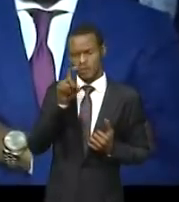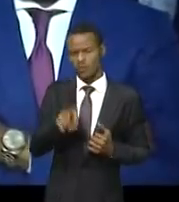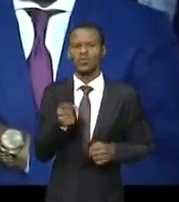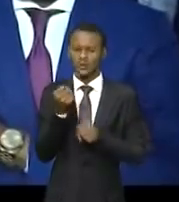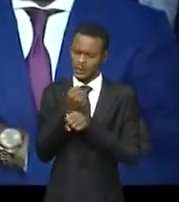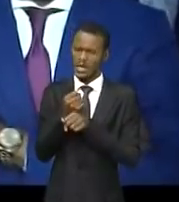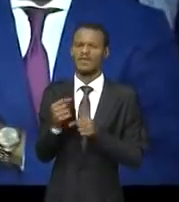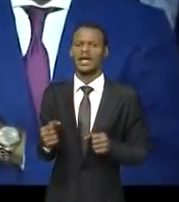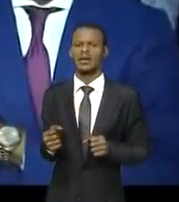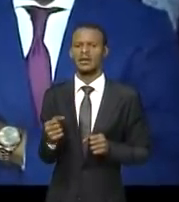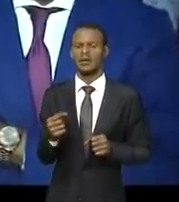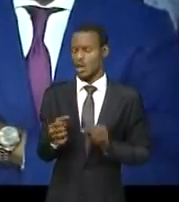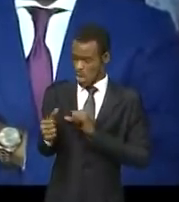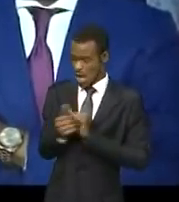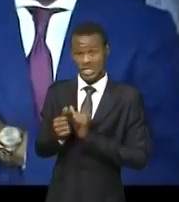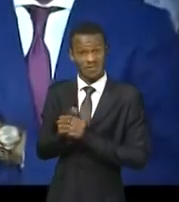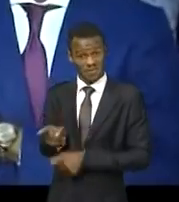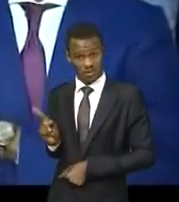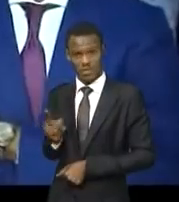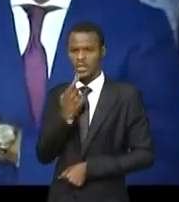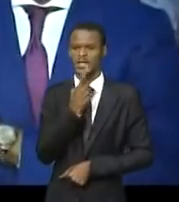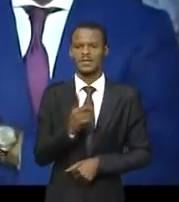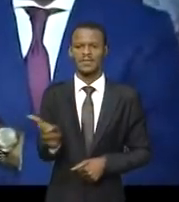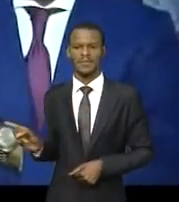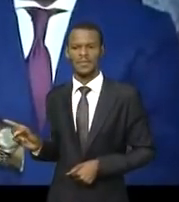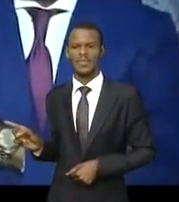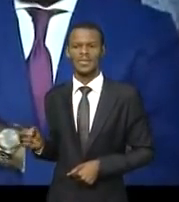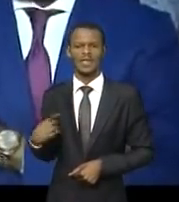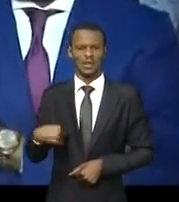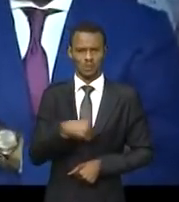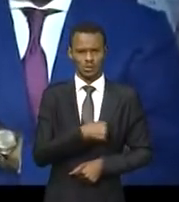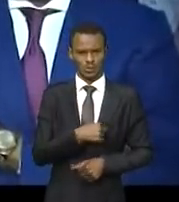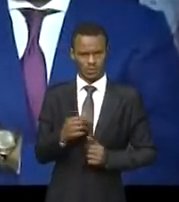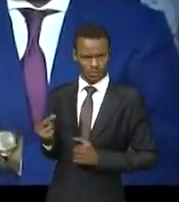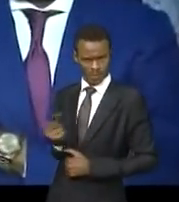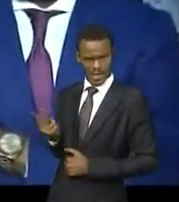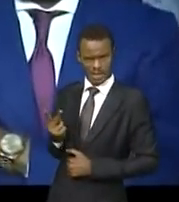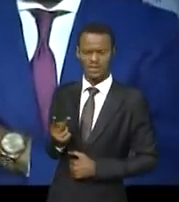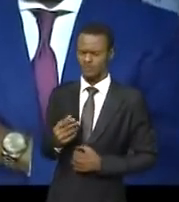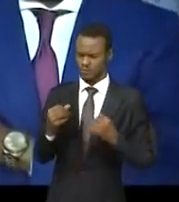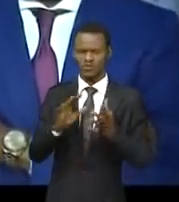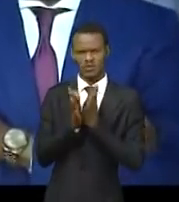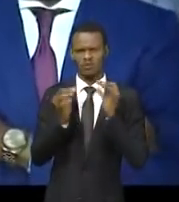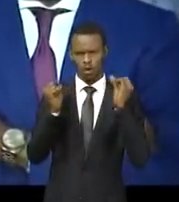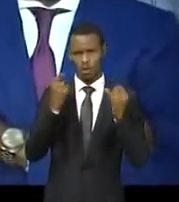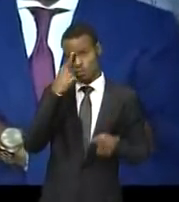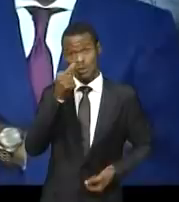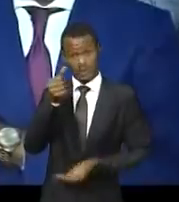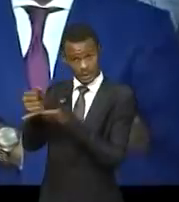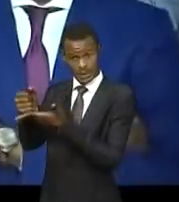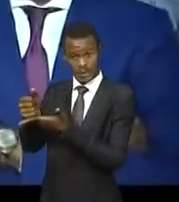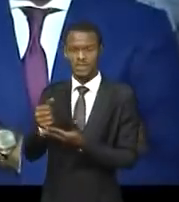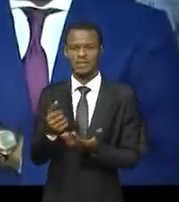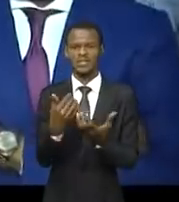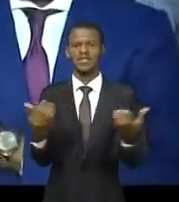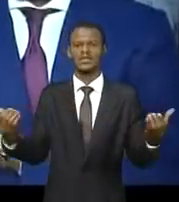les enfants ont de l'espoir parce qu'on se dit que voilà, on va être à deux, on va être plus fort déjà pour faire en sorte que ces enfants essayent vraiment de se